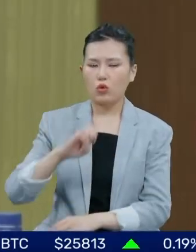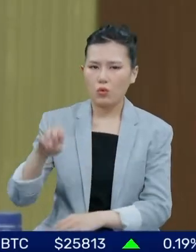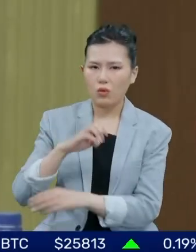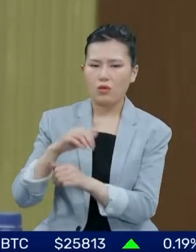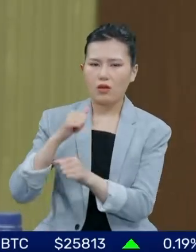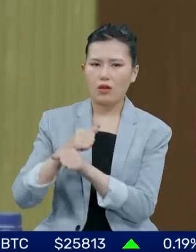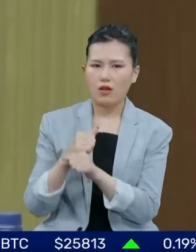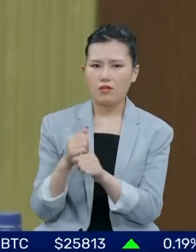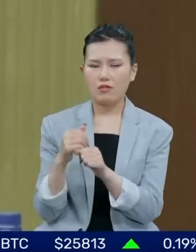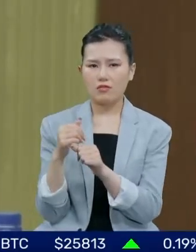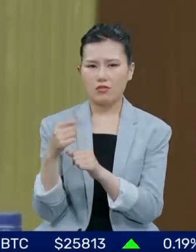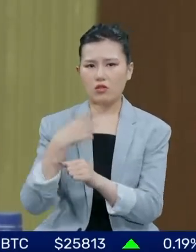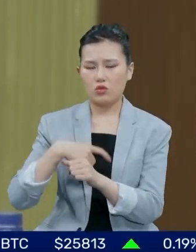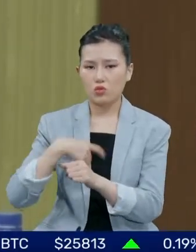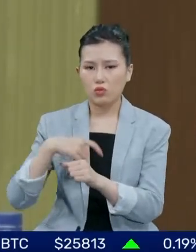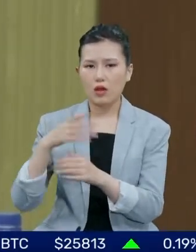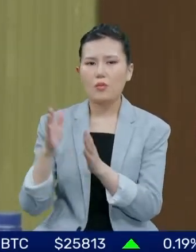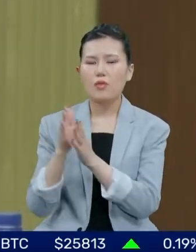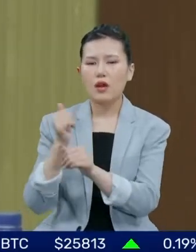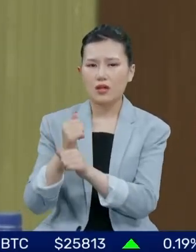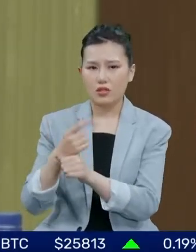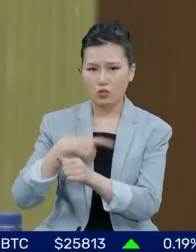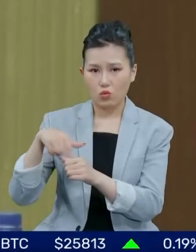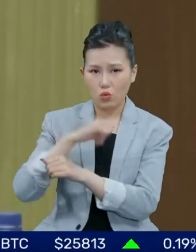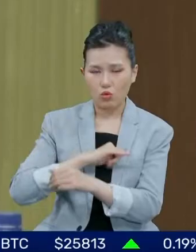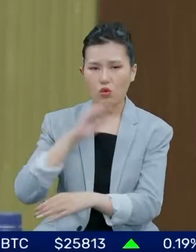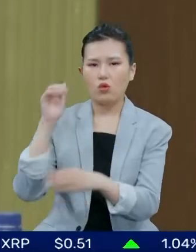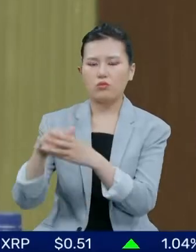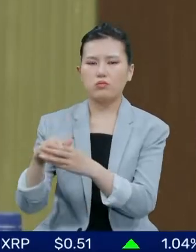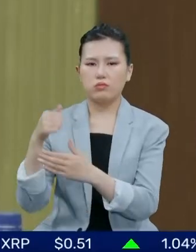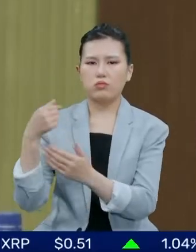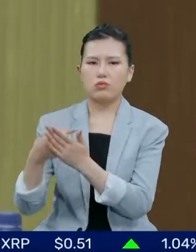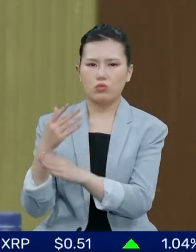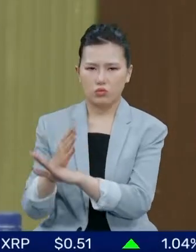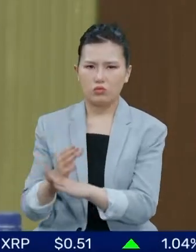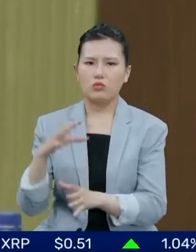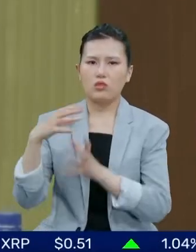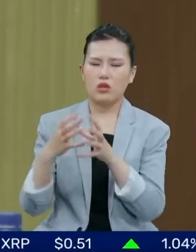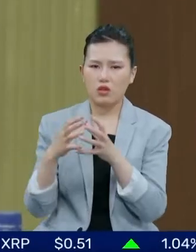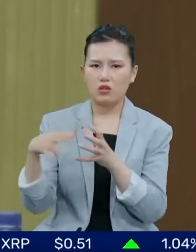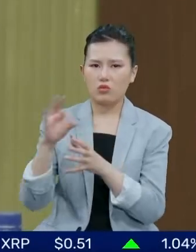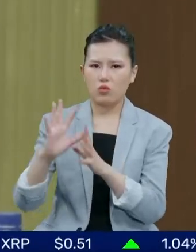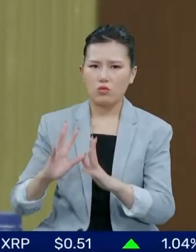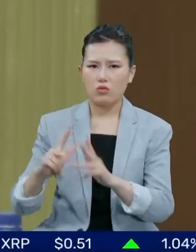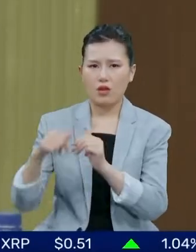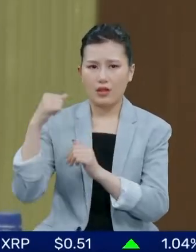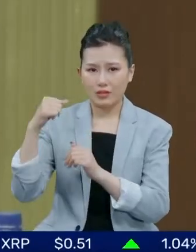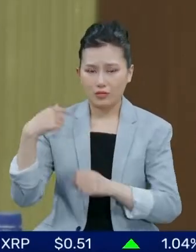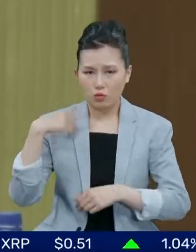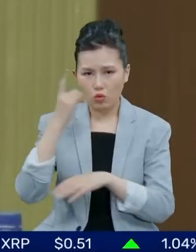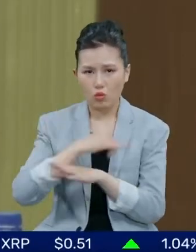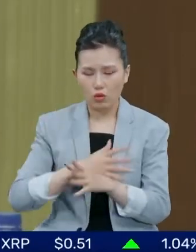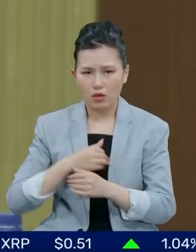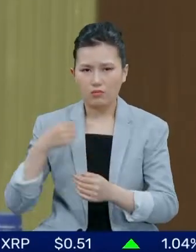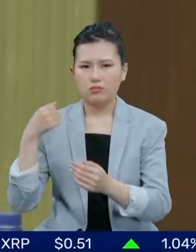хувьд за дэлхийн тахны арчлын үйл явцыг бас дэмжиж байгаа улсын хувьд бид нар судалгааны болон